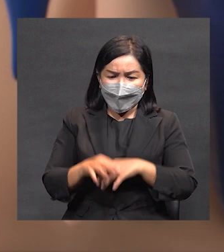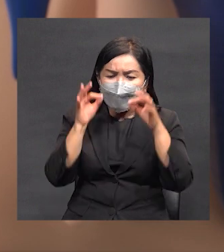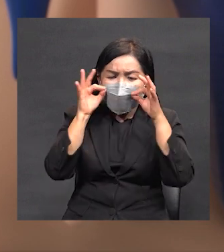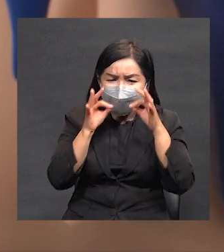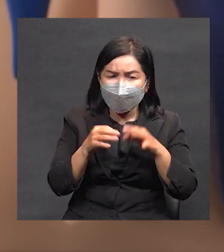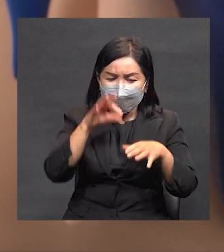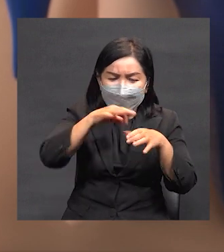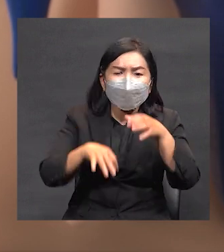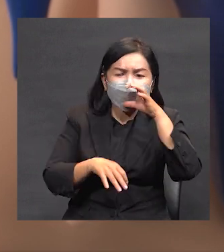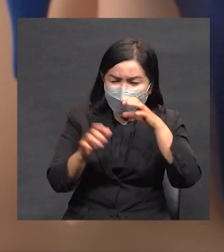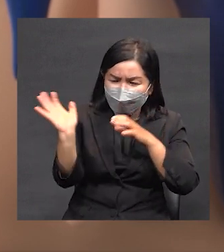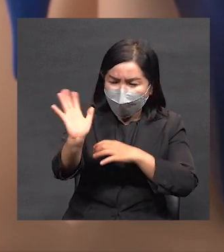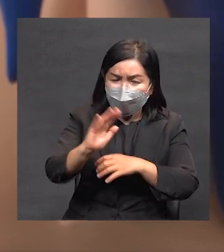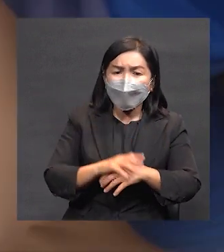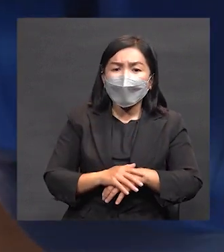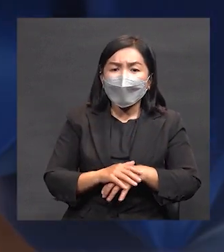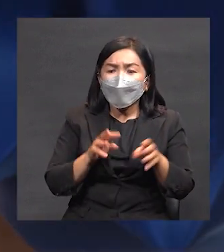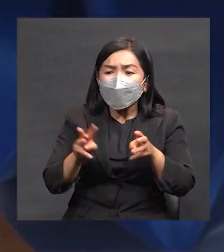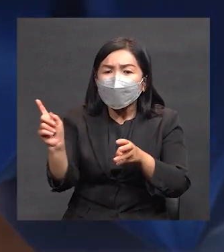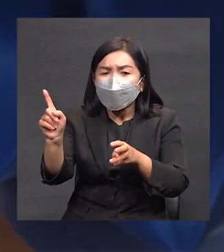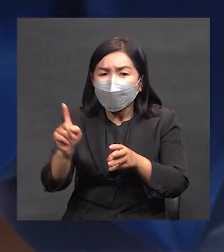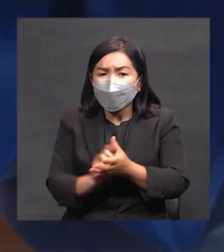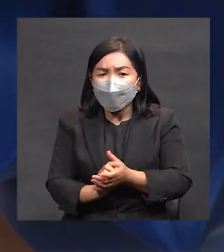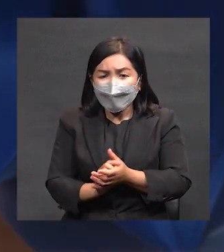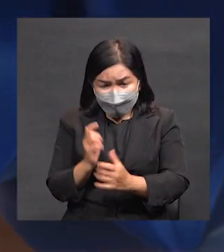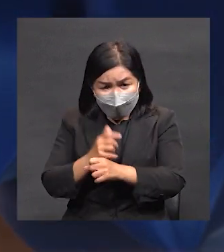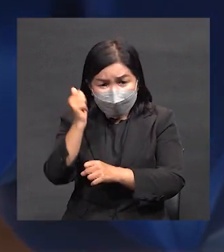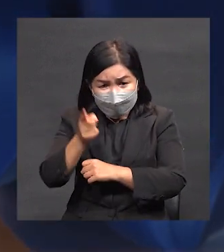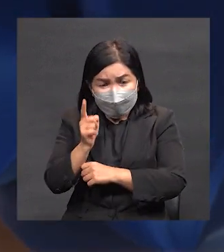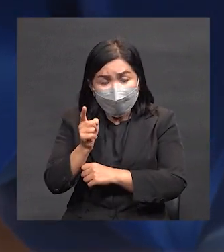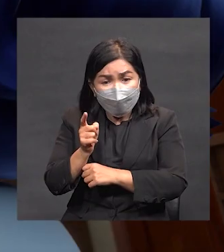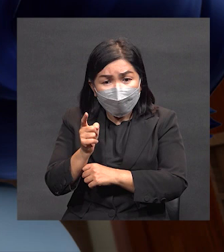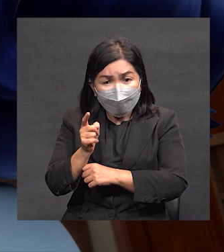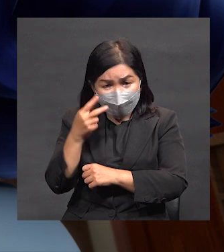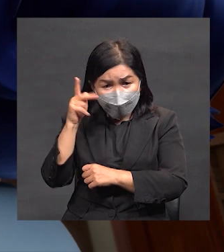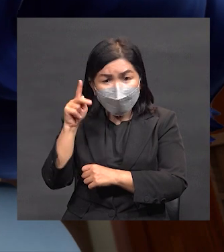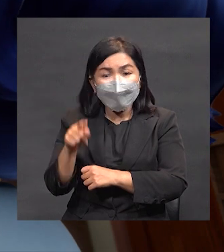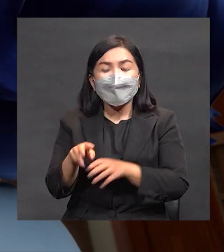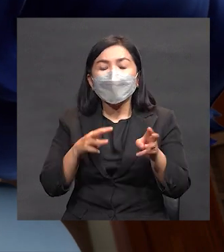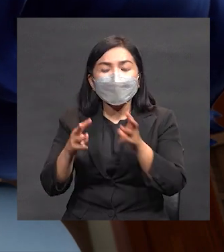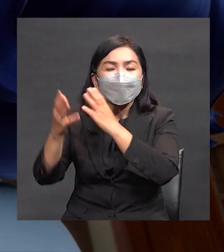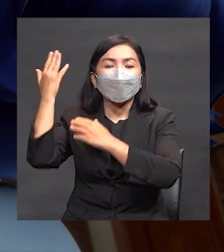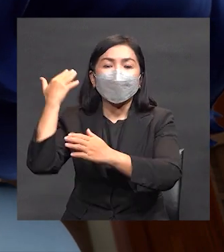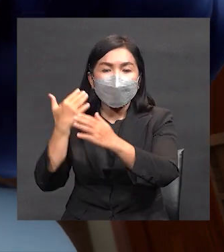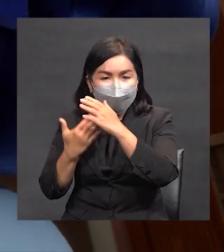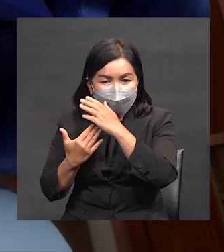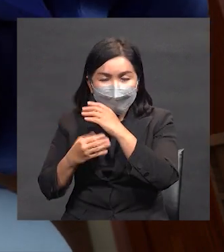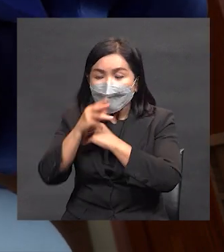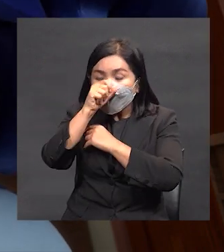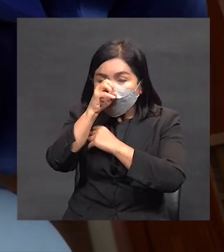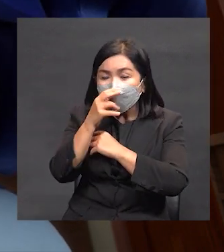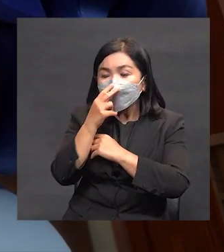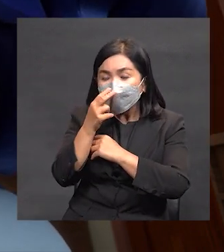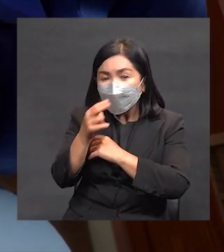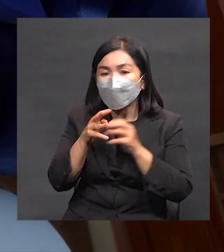ไหนมันจะกินชานมไข่มุกและพิธีเสียงไทยนี่ได้ผลจริงๆหรอครับปู่ นี่เป็นพิธีโบราณที่เอาไว้สร้างขวัญและก